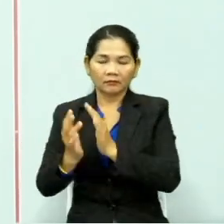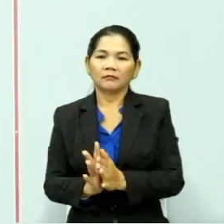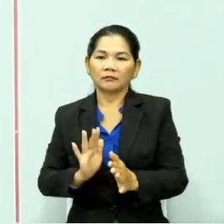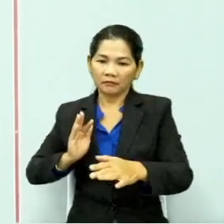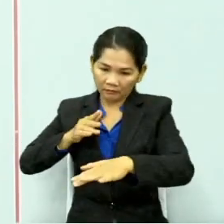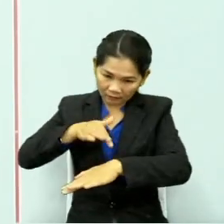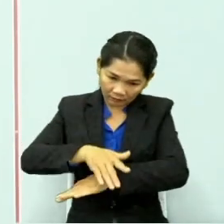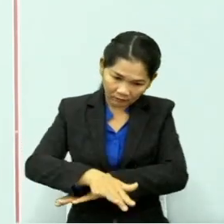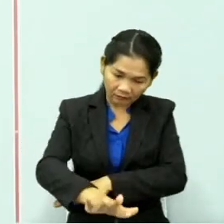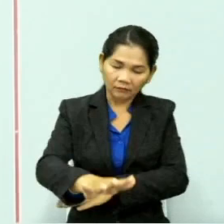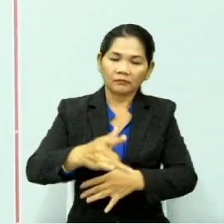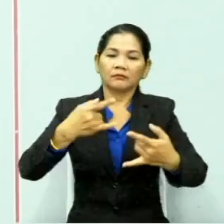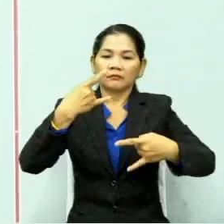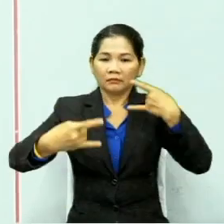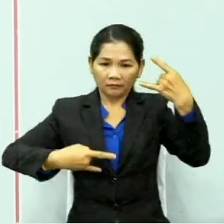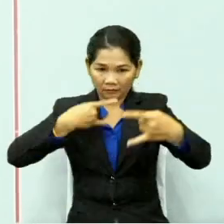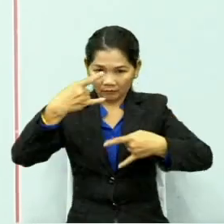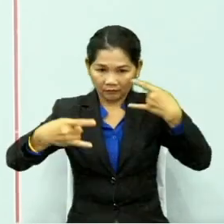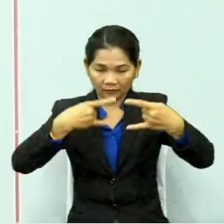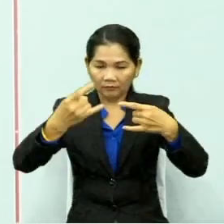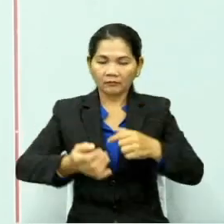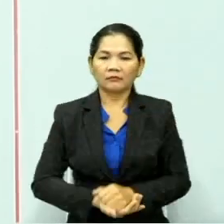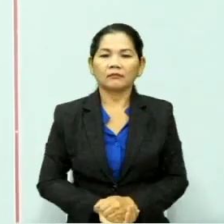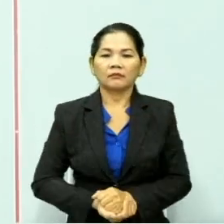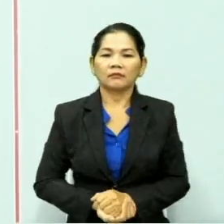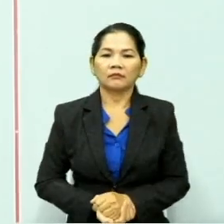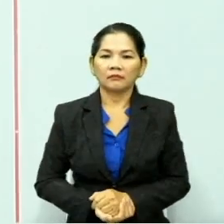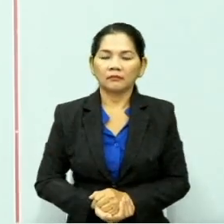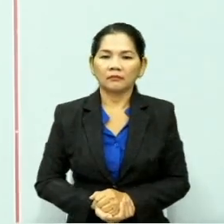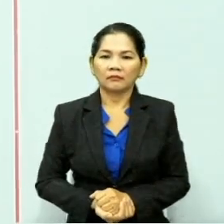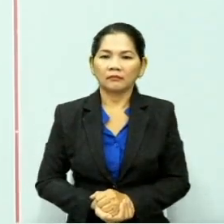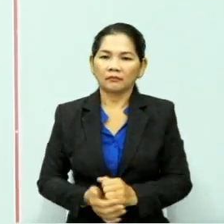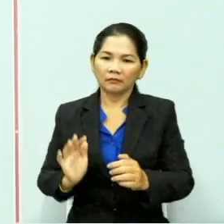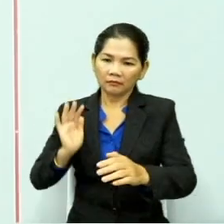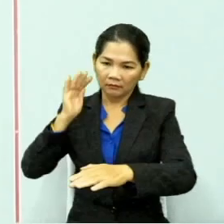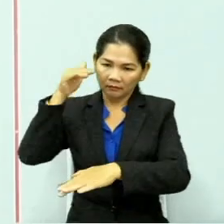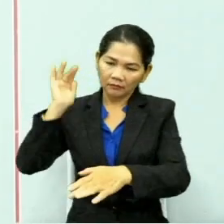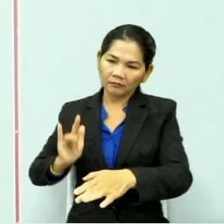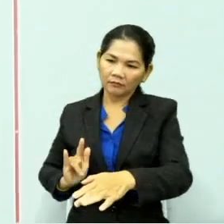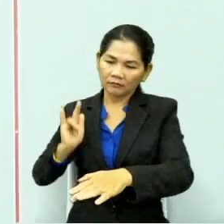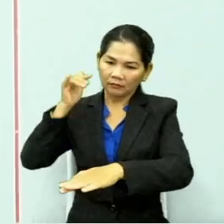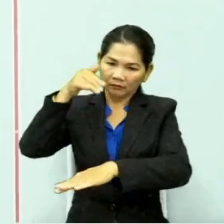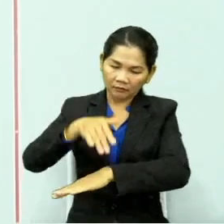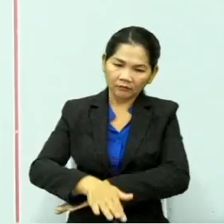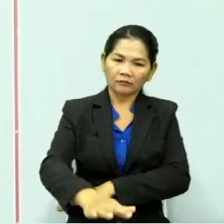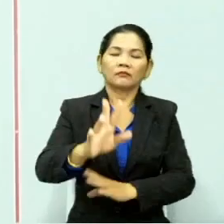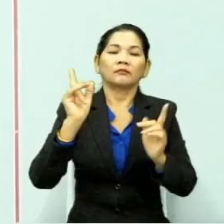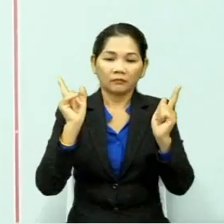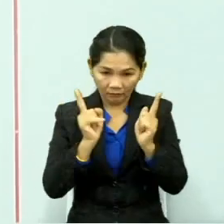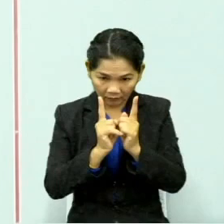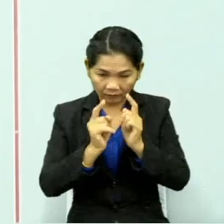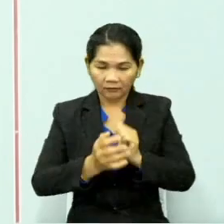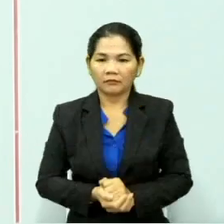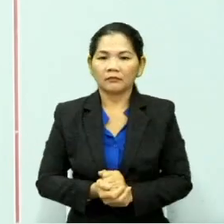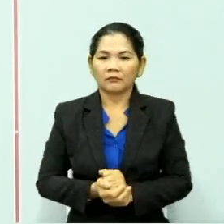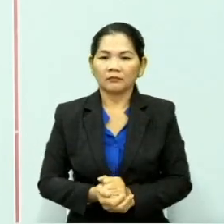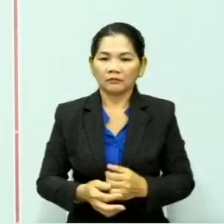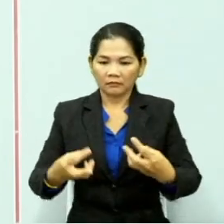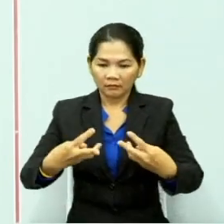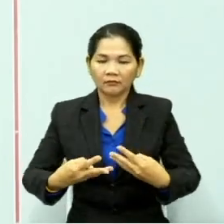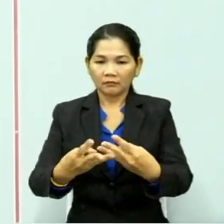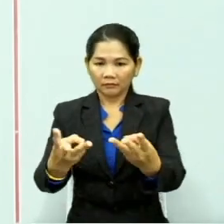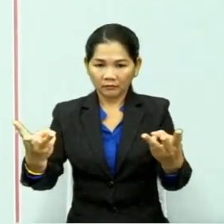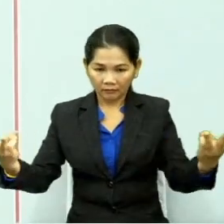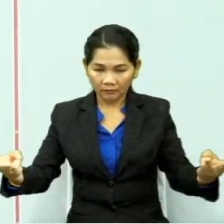chrua sai mano rong bu sra o chum ye laung